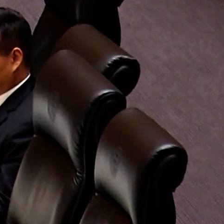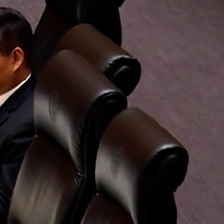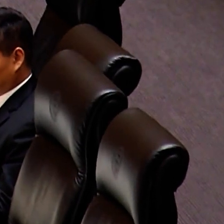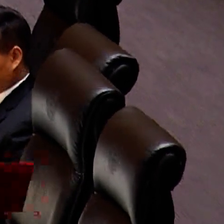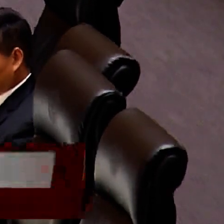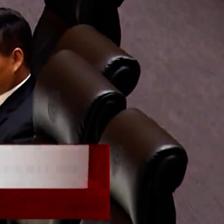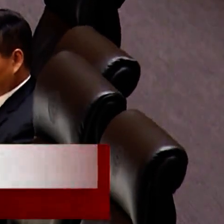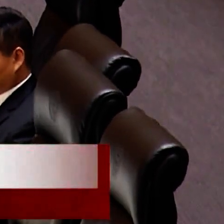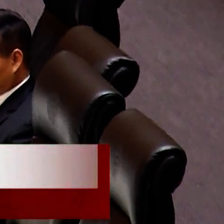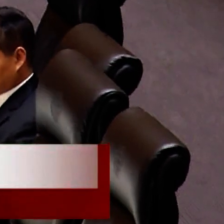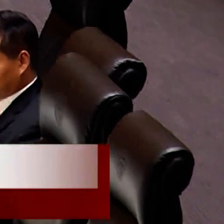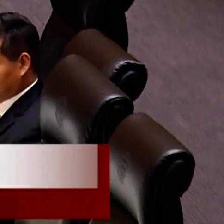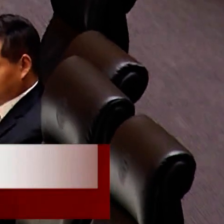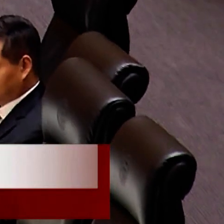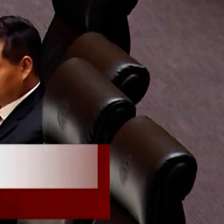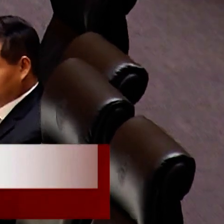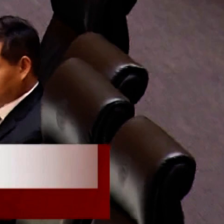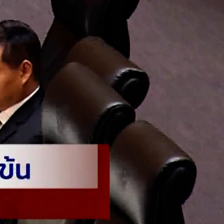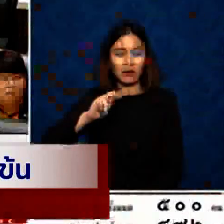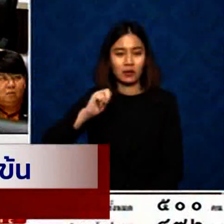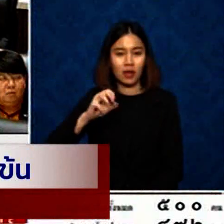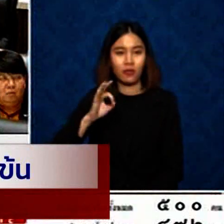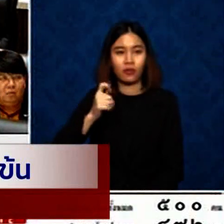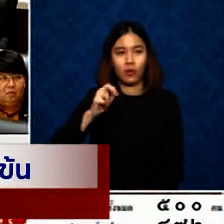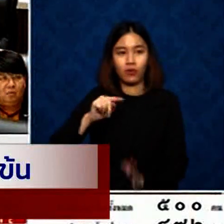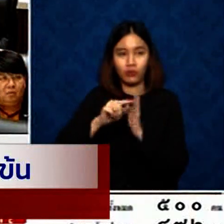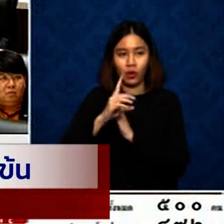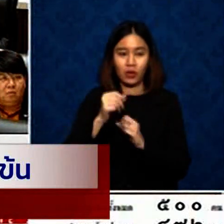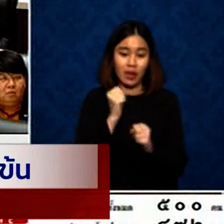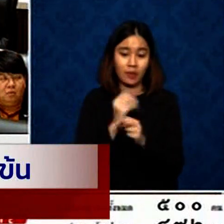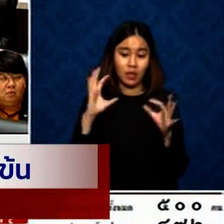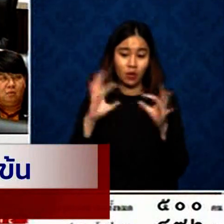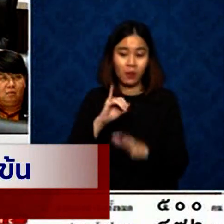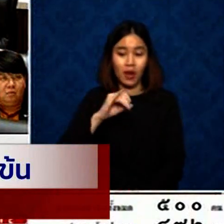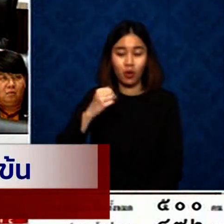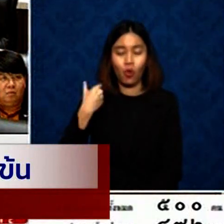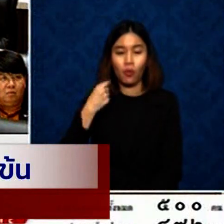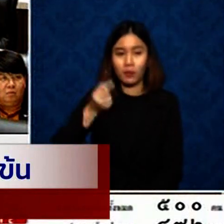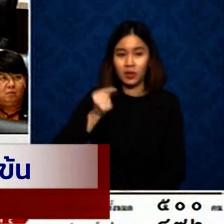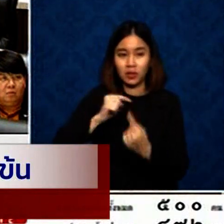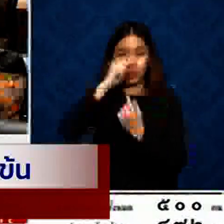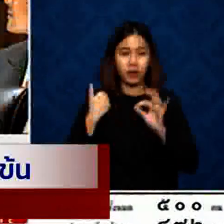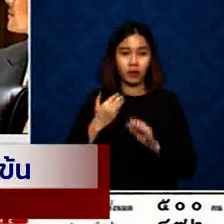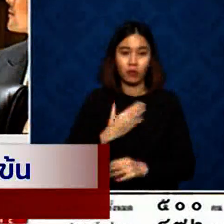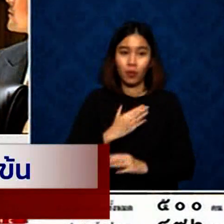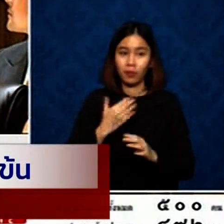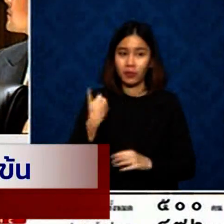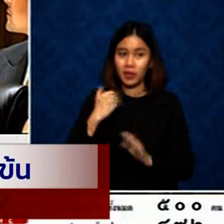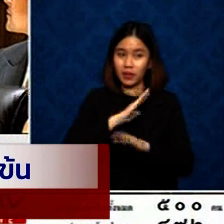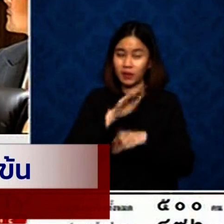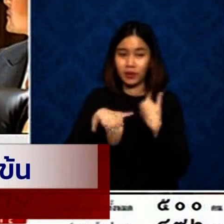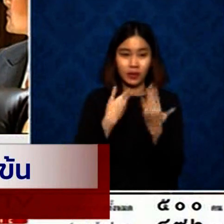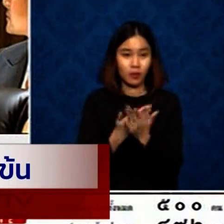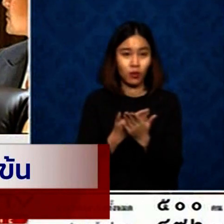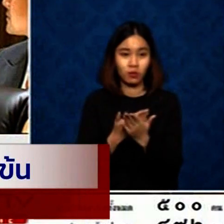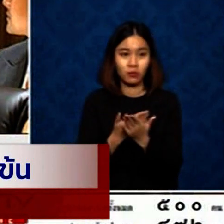อ่าตอบโต้ในหลายช่วงแต่ว่าบรรยากาศโดยรวมผ่านไปด้วยดีนะสะดุดก็สะดุดเล็กน้อยเป็นเรื่องปกติธรรมดาอรรถรสของการ